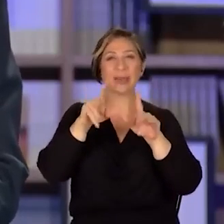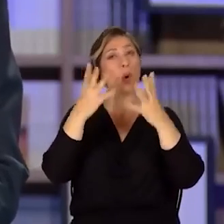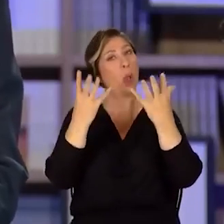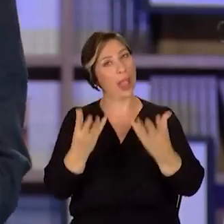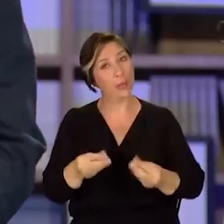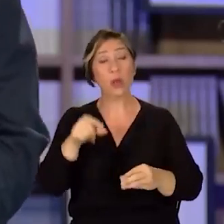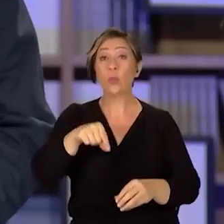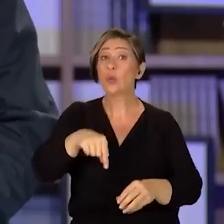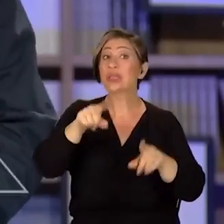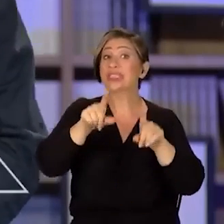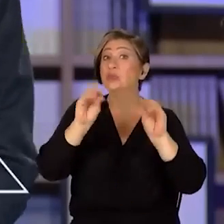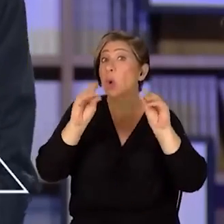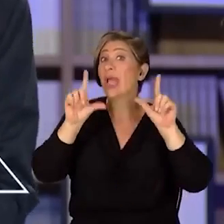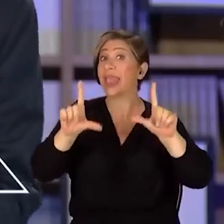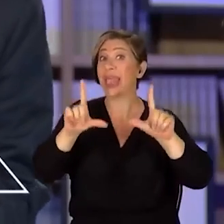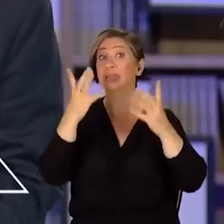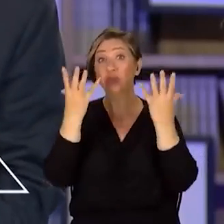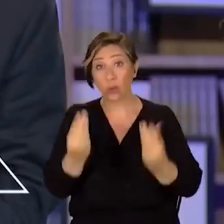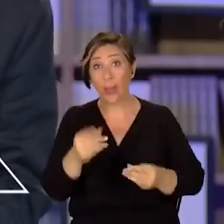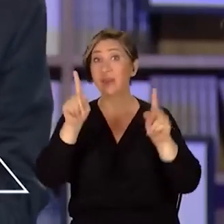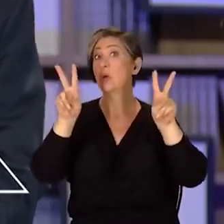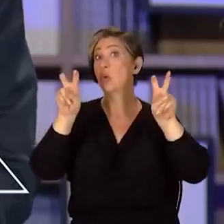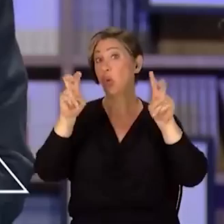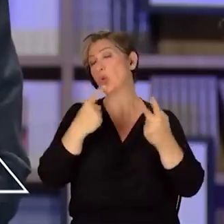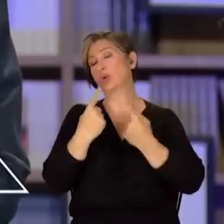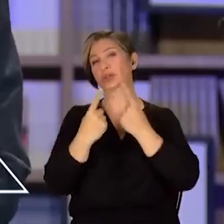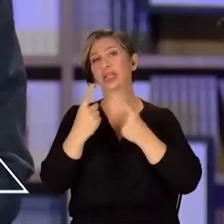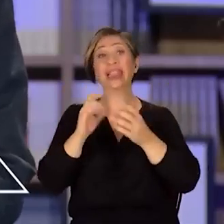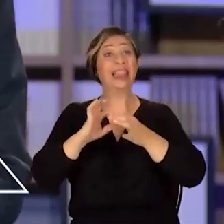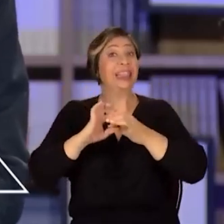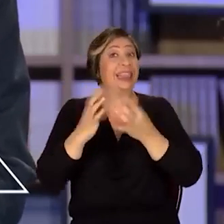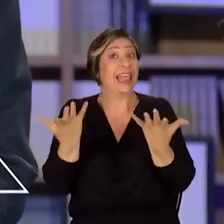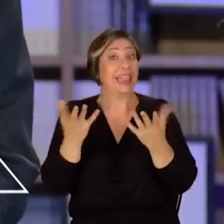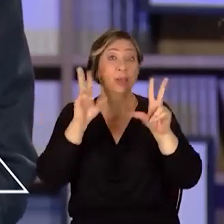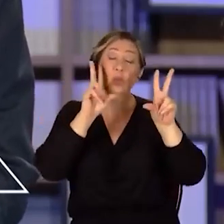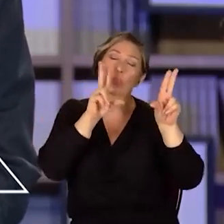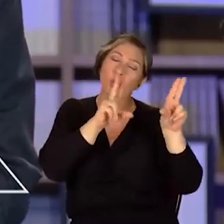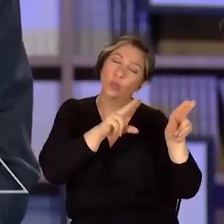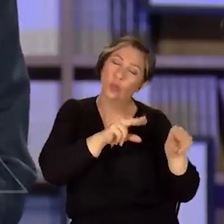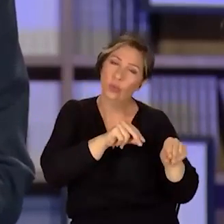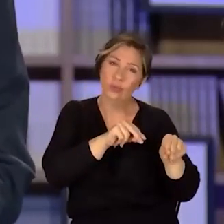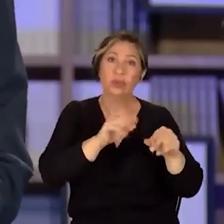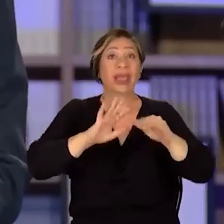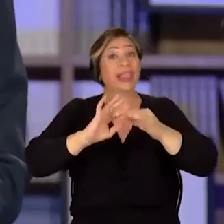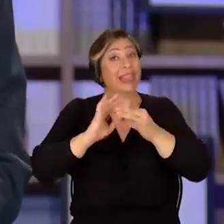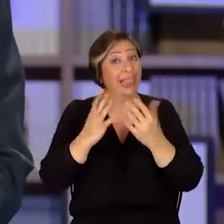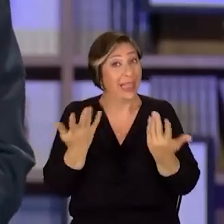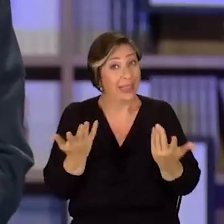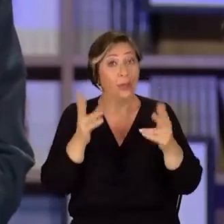Bugün size çok gerekli bir konuyu konuşacağız. Neden uyuyoruz?